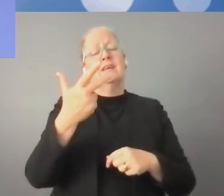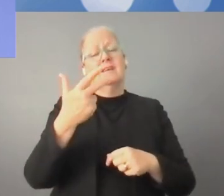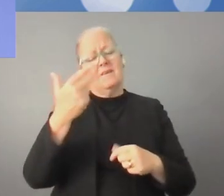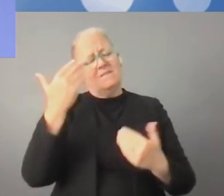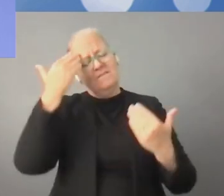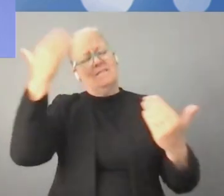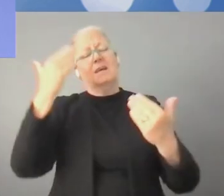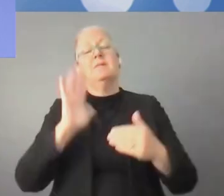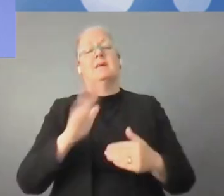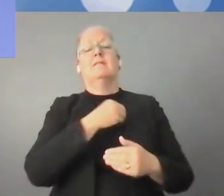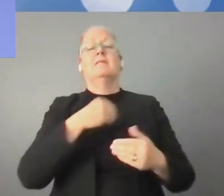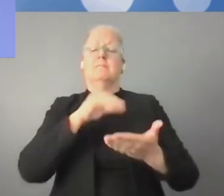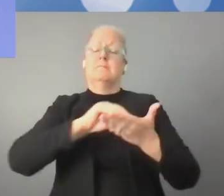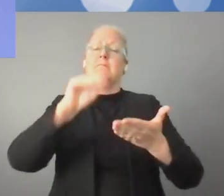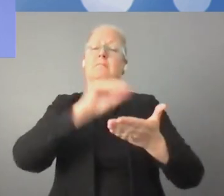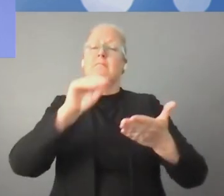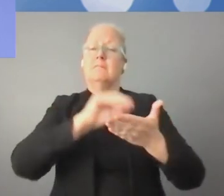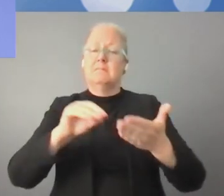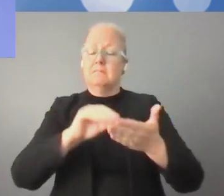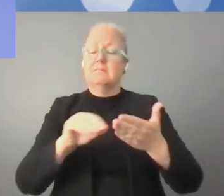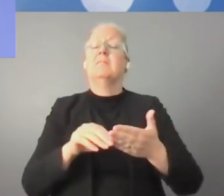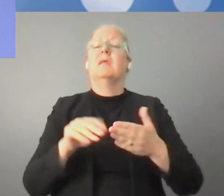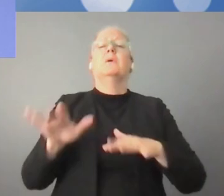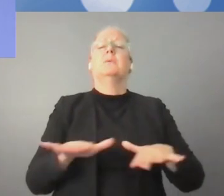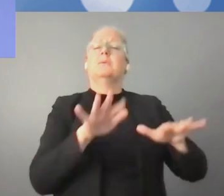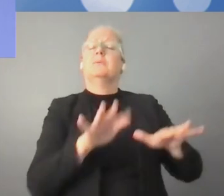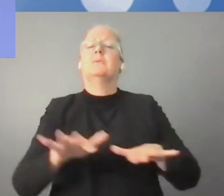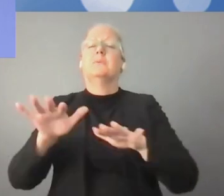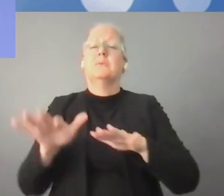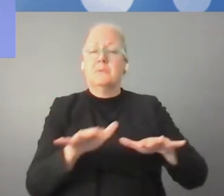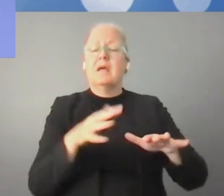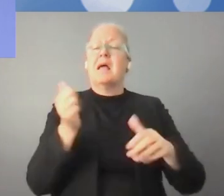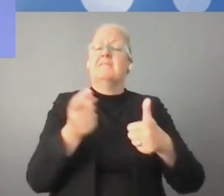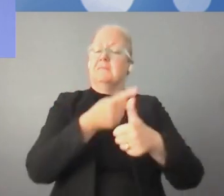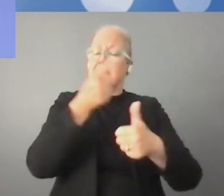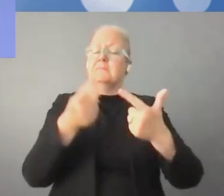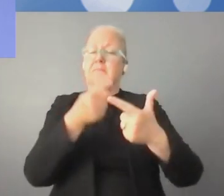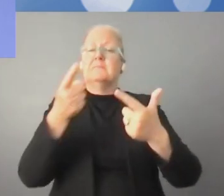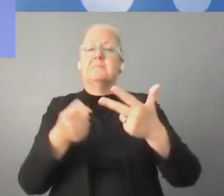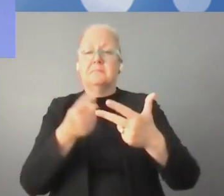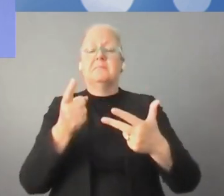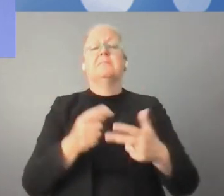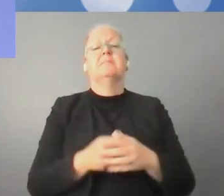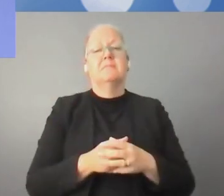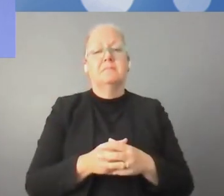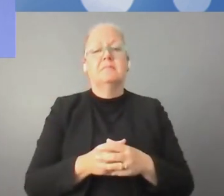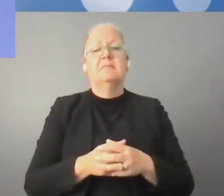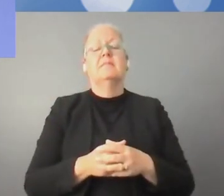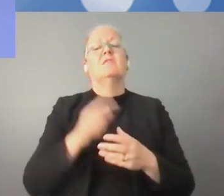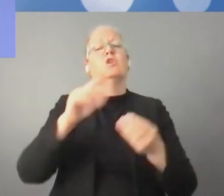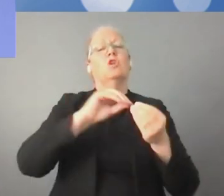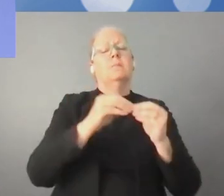Он сегодня с нами в Катовице и сыграет для нас три произведения. Это будет